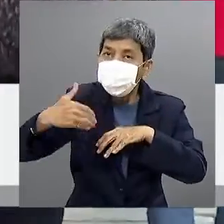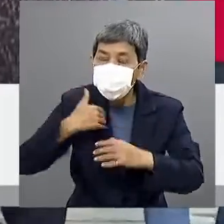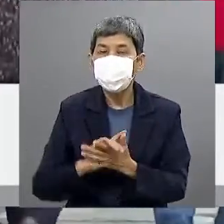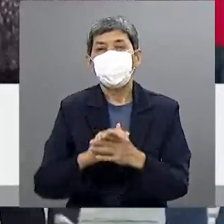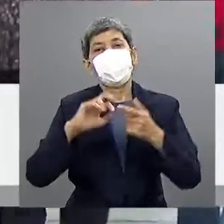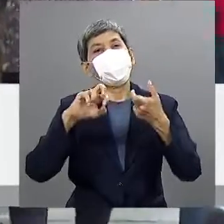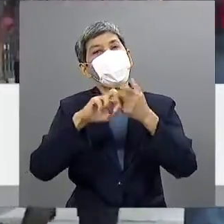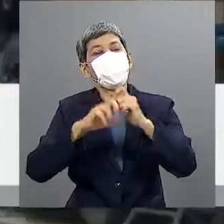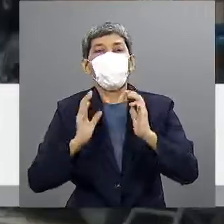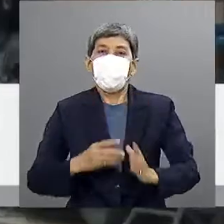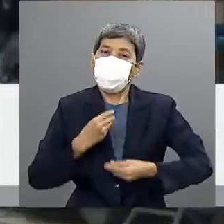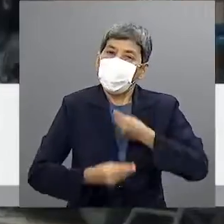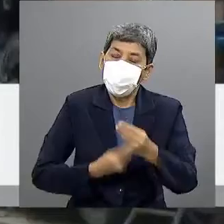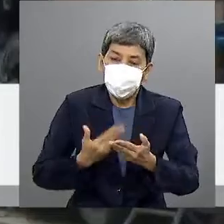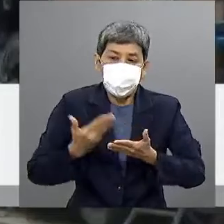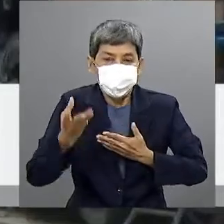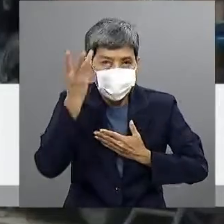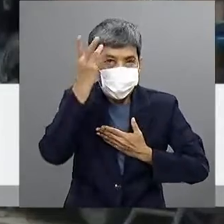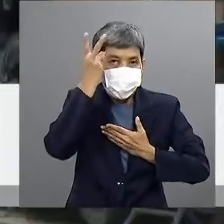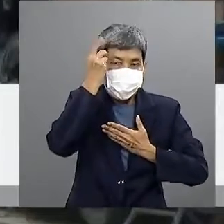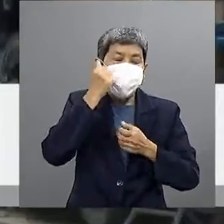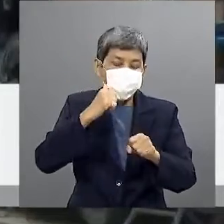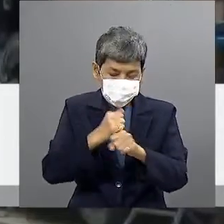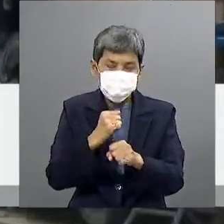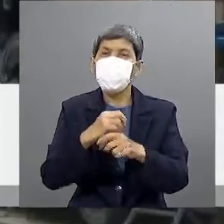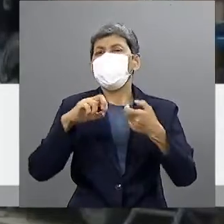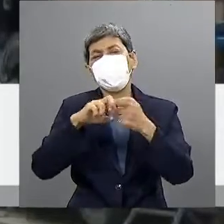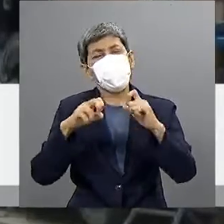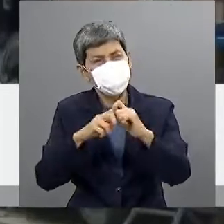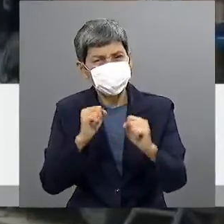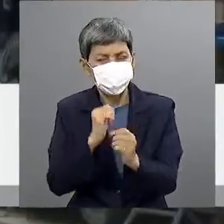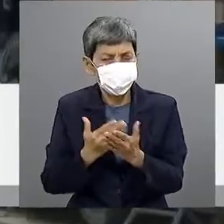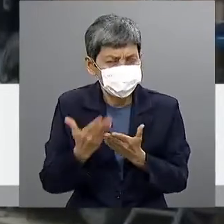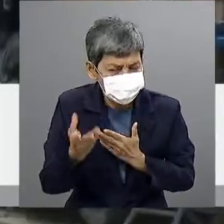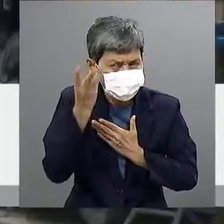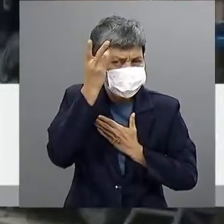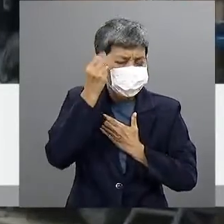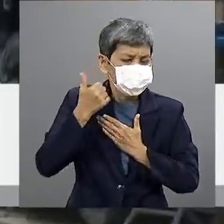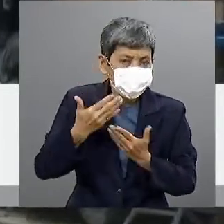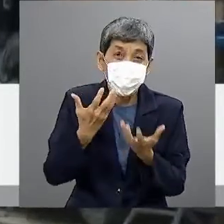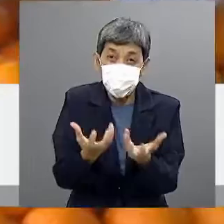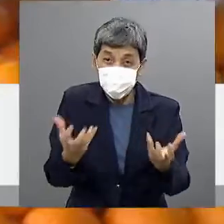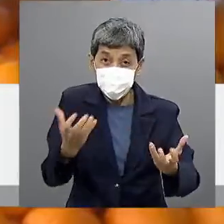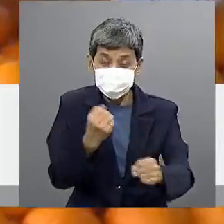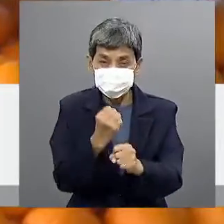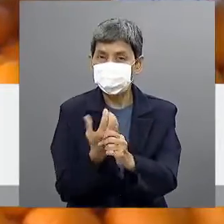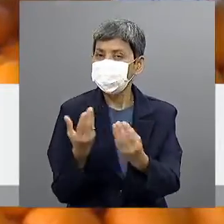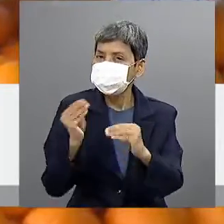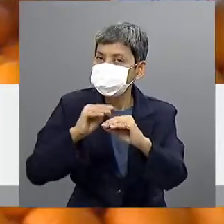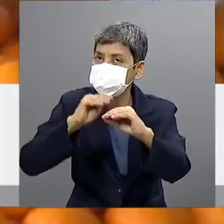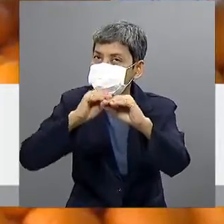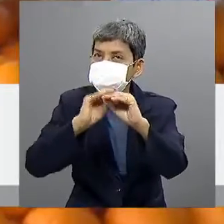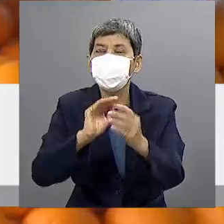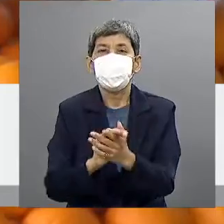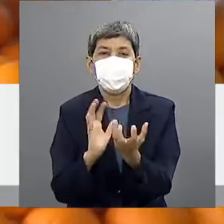แล้วก็ผู้ที่ซื้อต้องยอมรับนะครับว่าส่งผลต่อความเชื่อมั่นของผู้ซื้อแล้วก็ราคาสินค้านะครับปรับสูงขึ้นเพราะผักสดแล้วก็ผล